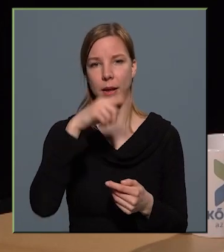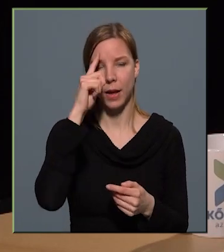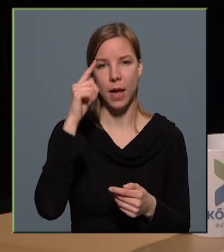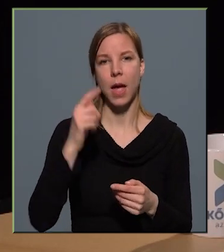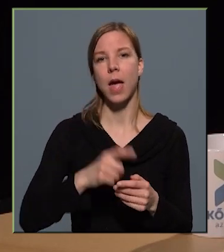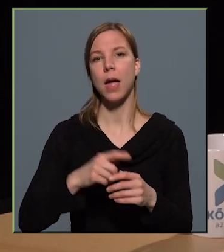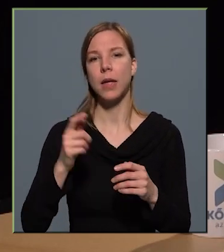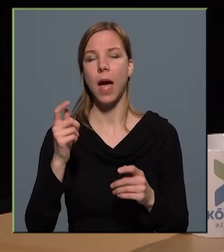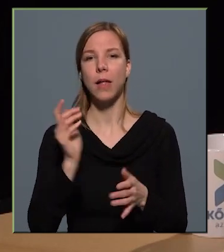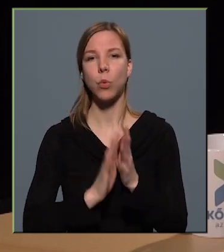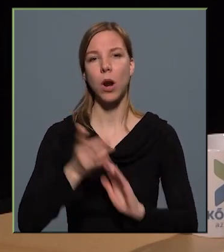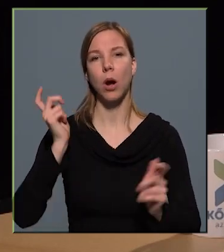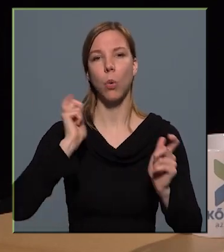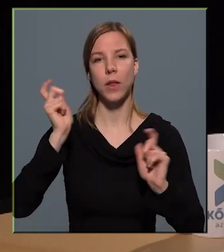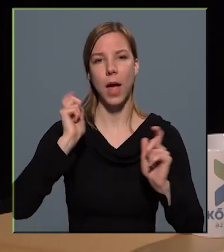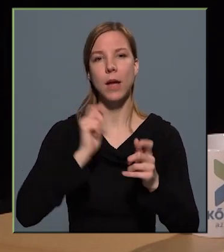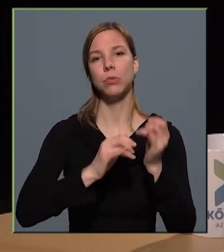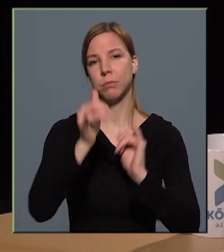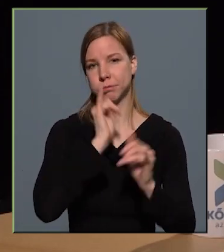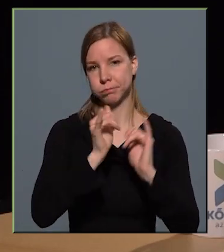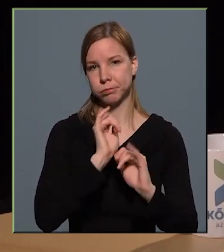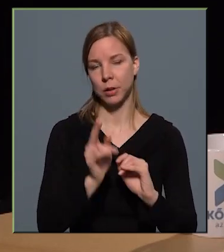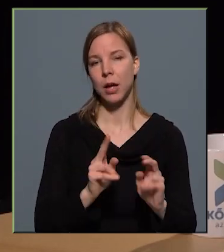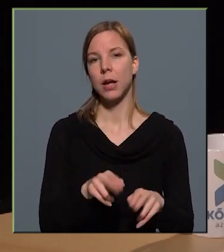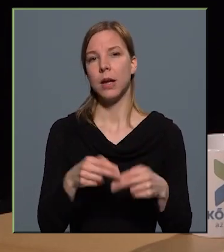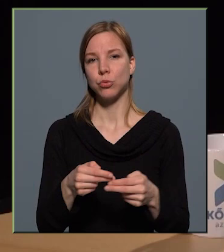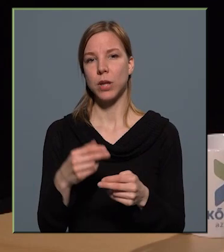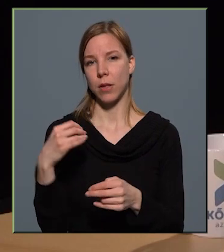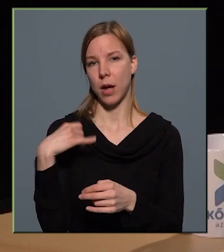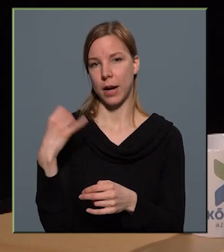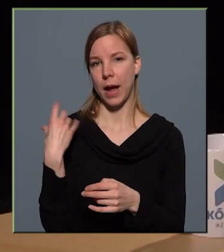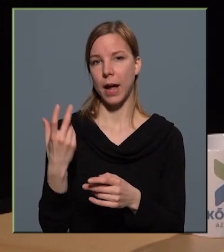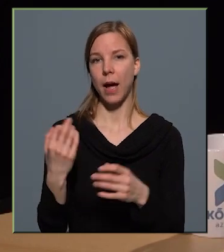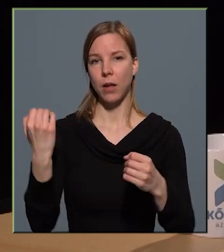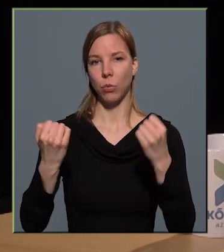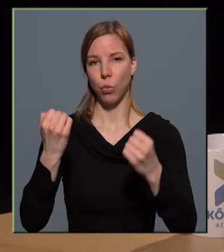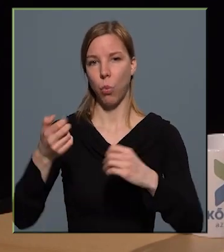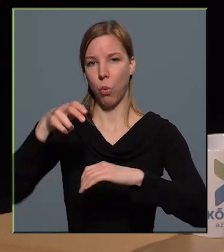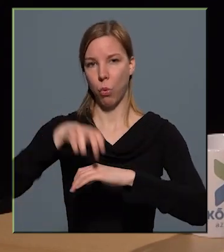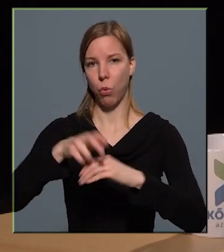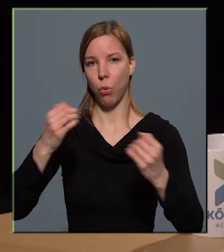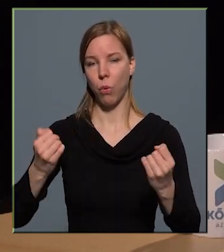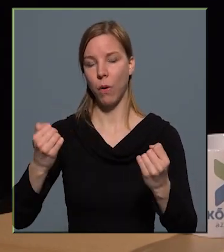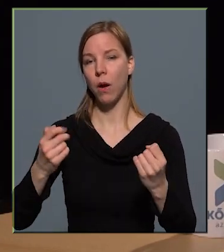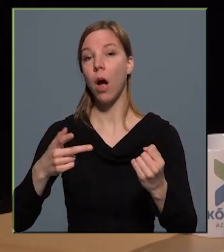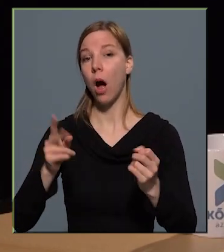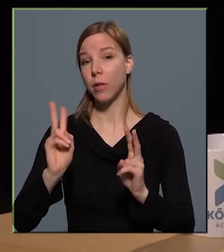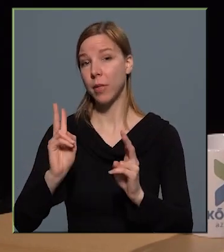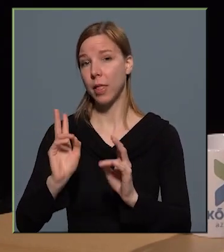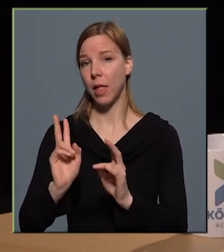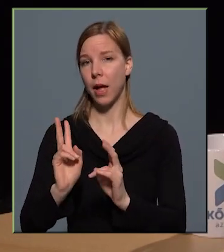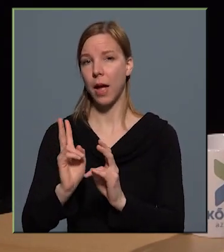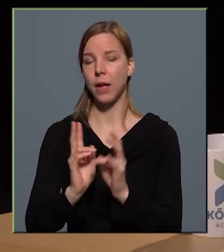és nagyobb mennyiségű alkoholt ittam, akkor bizony, hogyha reggel még gépjárműbe ülök, akkor az még jelenthet